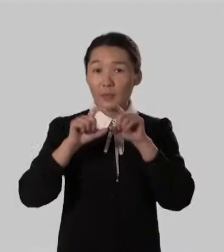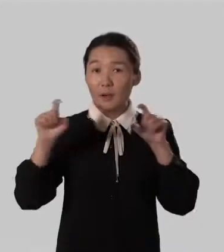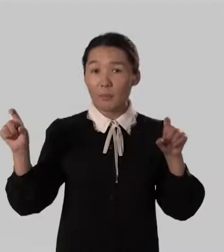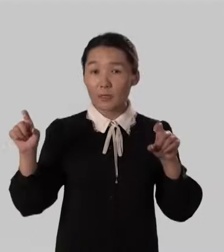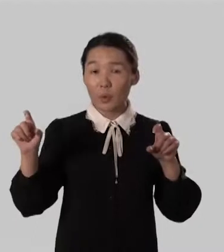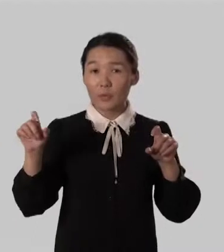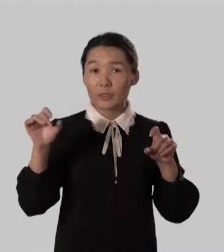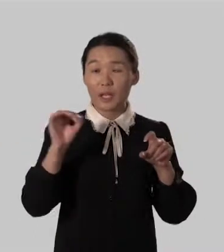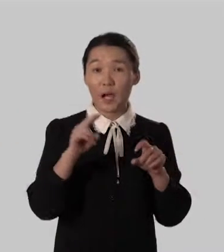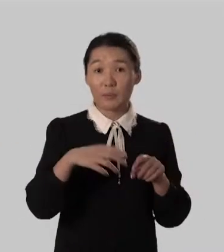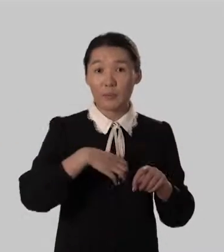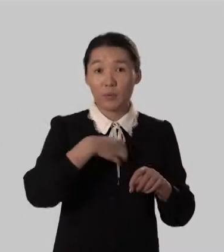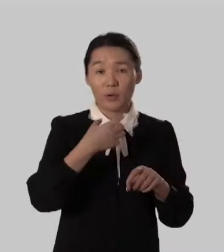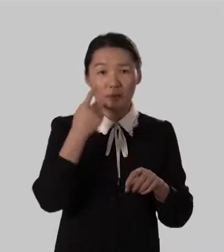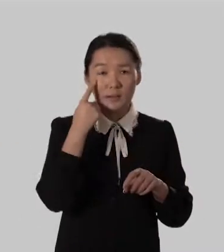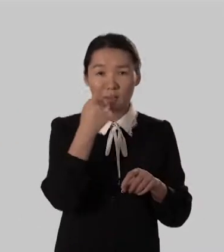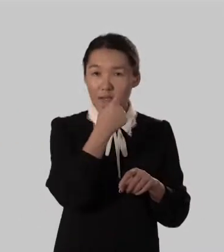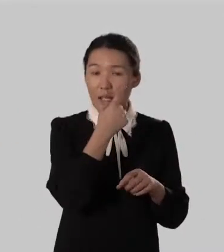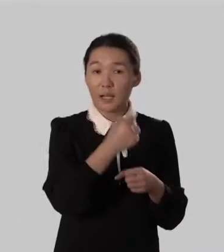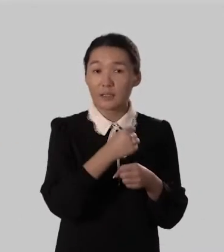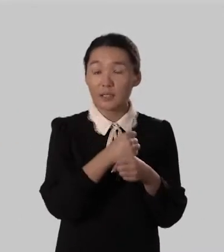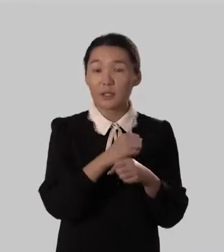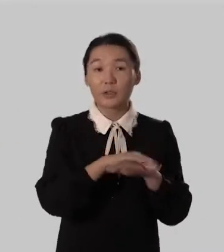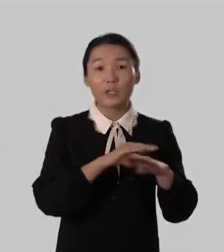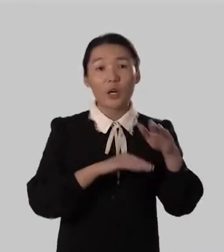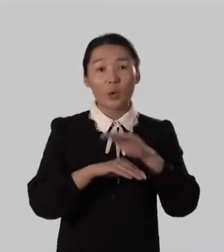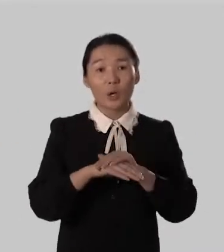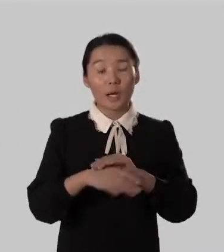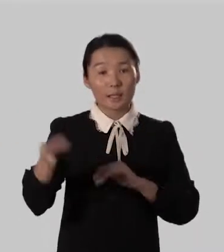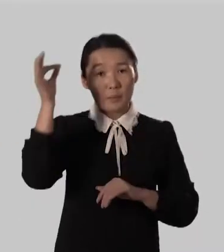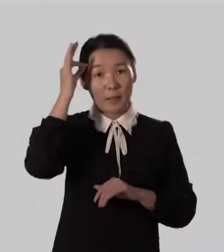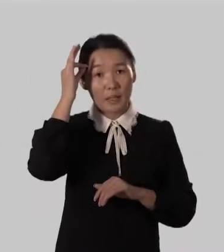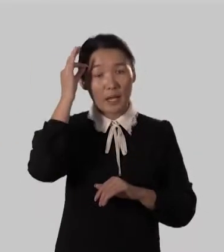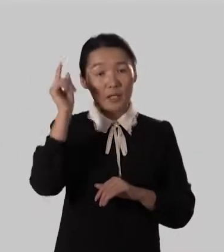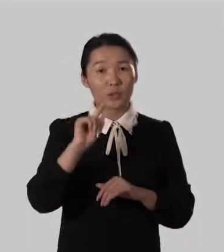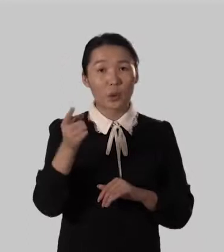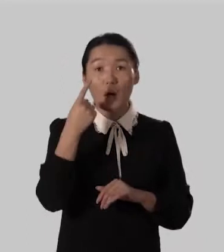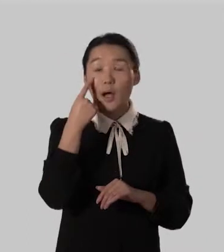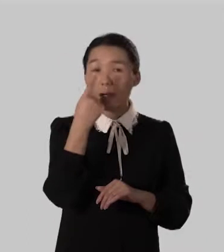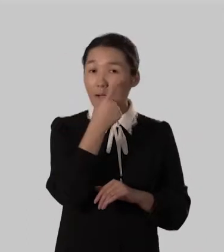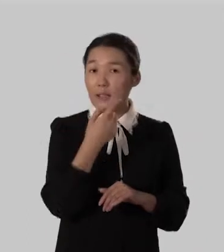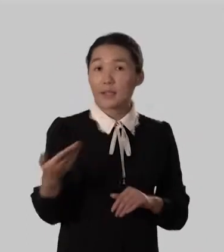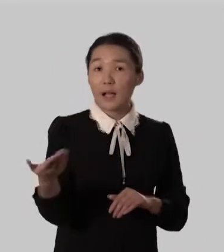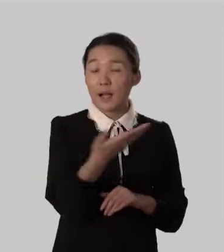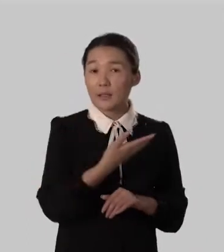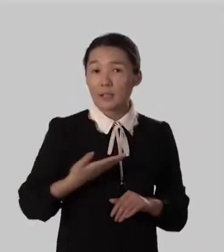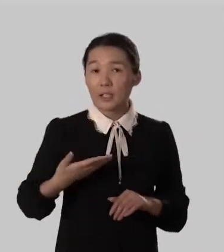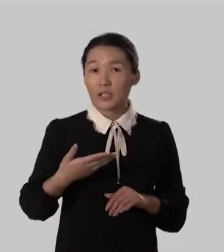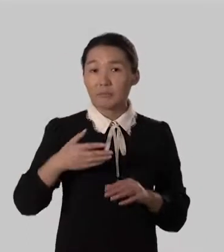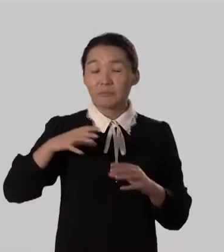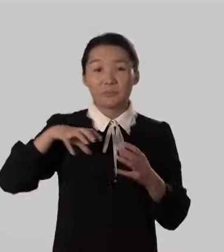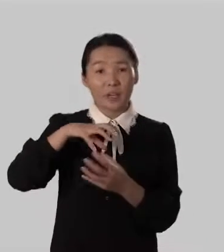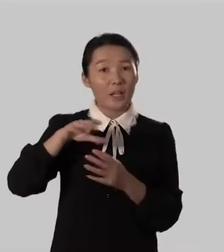пословица об испуганных глазах и делающих руках напоминаем читателю о том что глаза наши